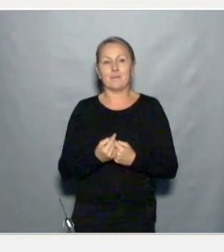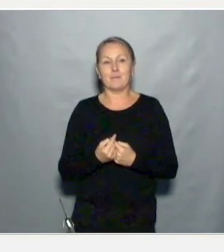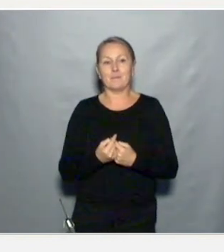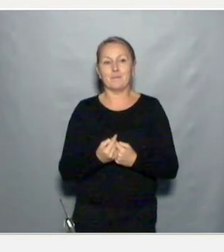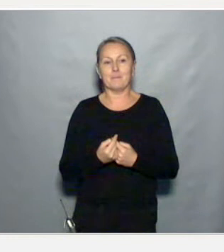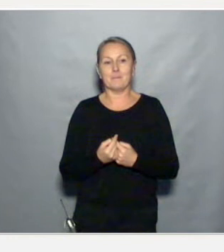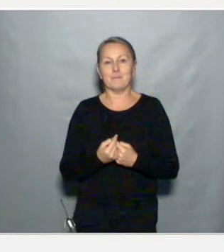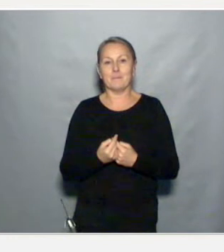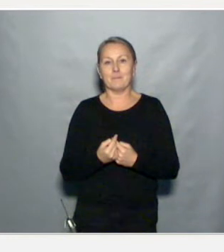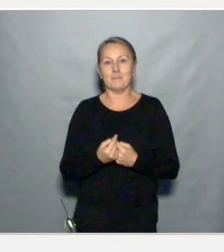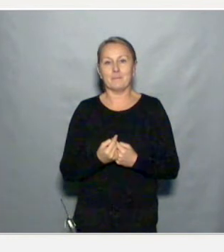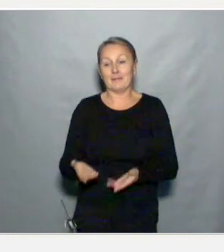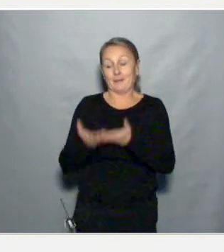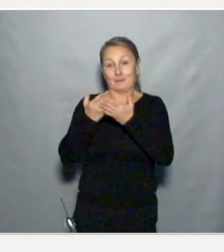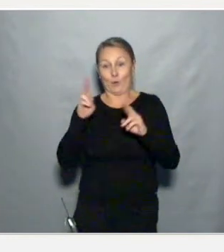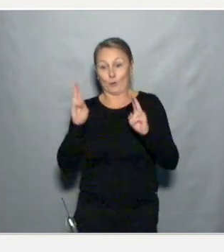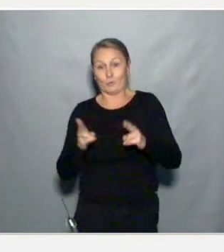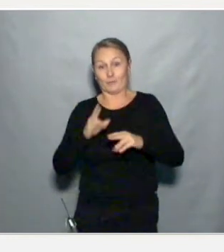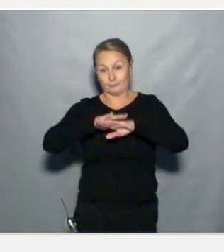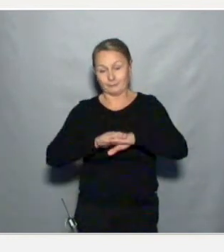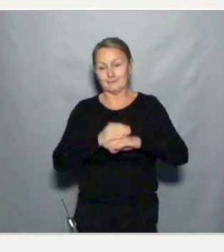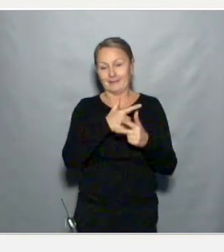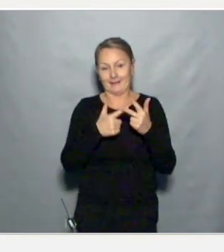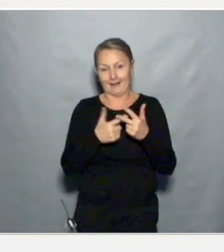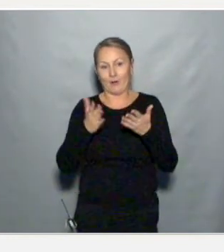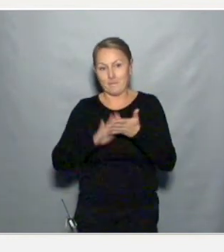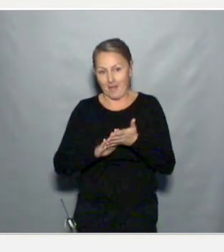utvärderingsdelen så var liksom alla de tre bitarna med.